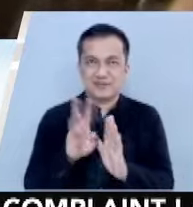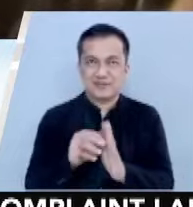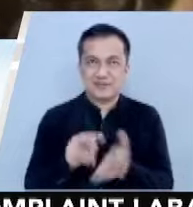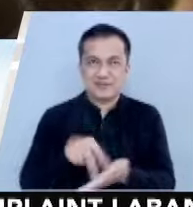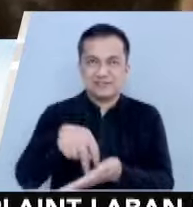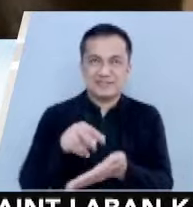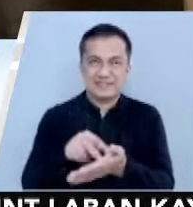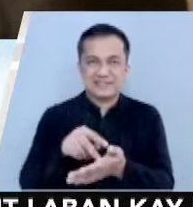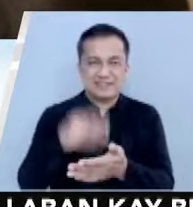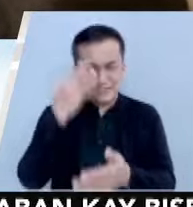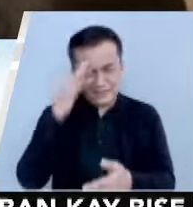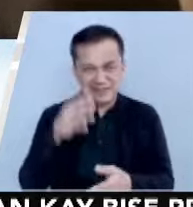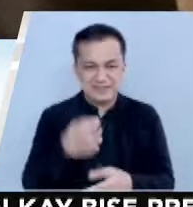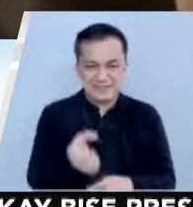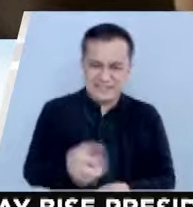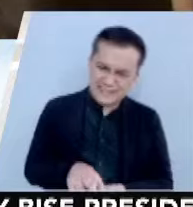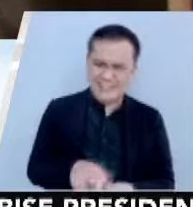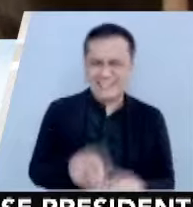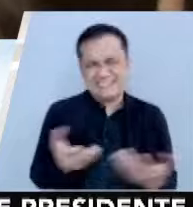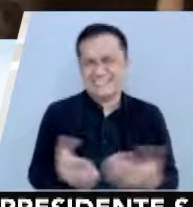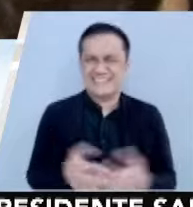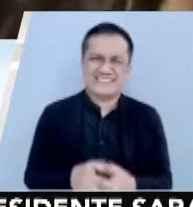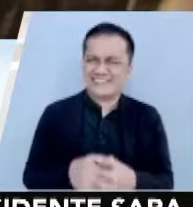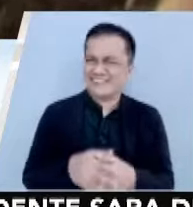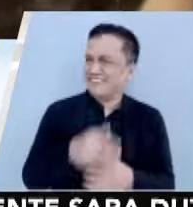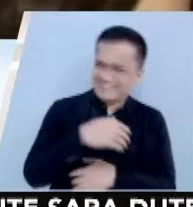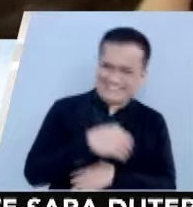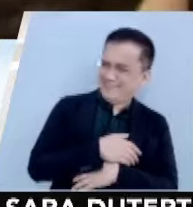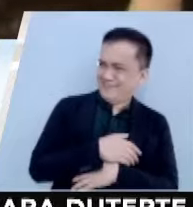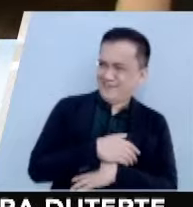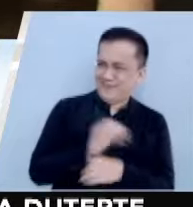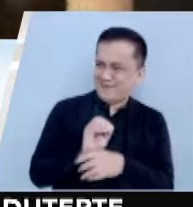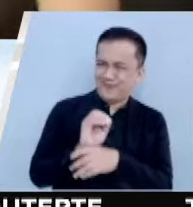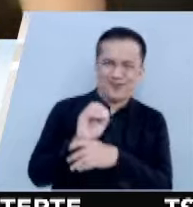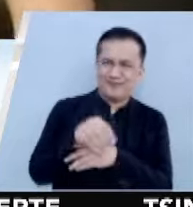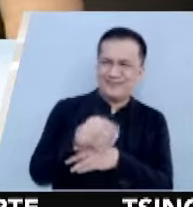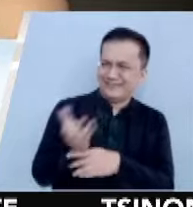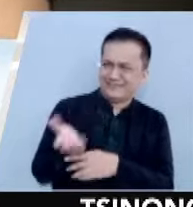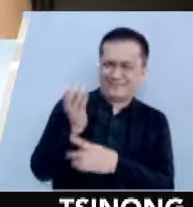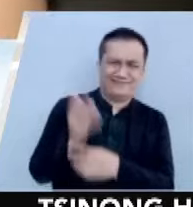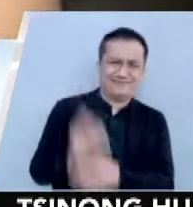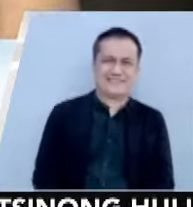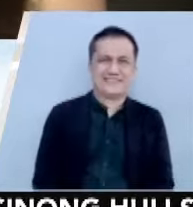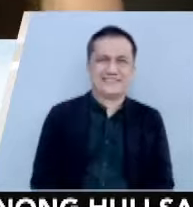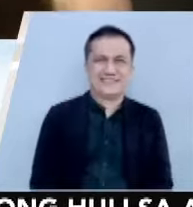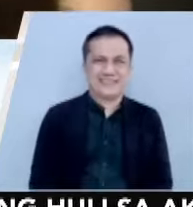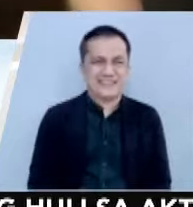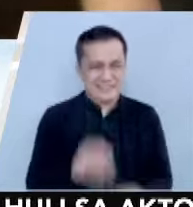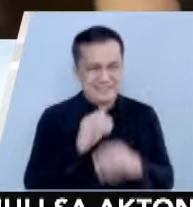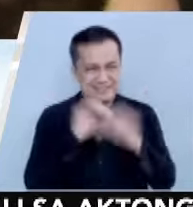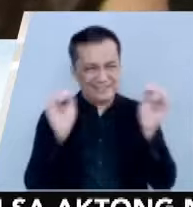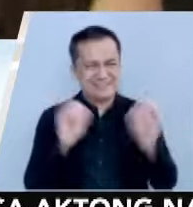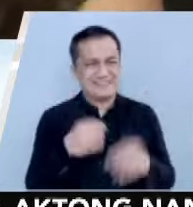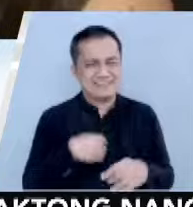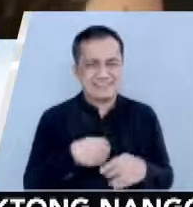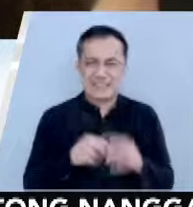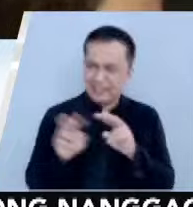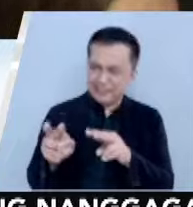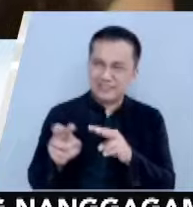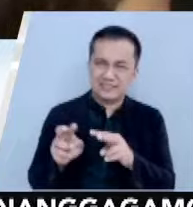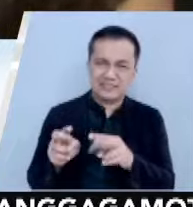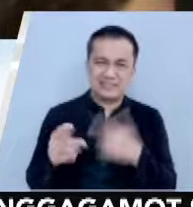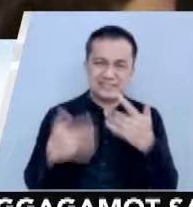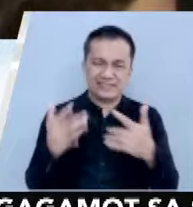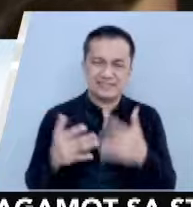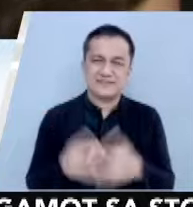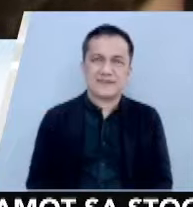o parang grabe talaga, ibang klase. Grabe, hanggang booking na booking ako sa'yo. Oh, hindi, kasi ganun siya talaga ka-excited